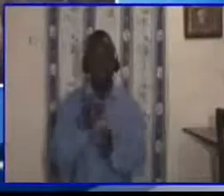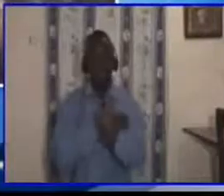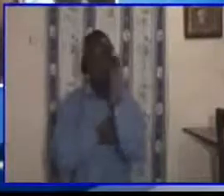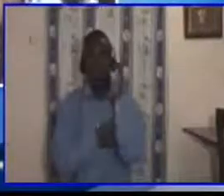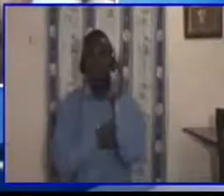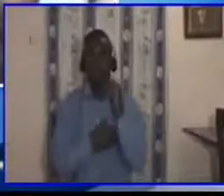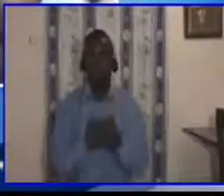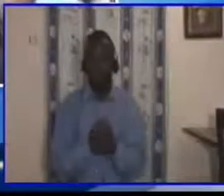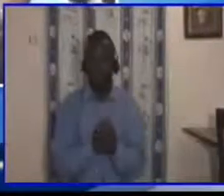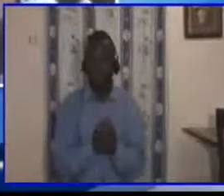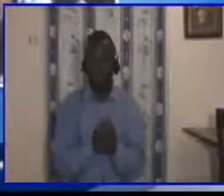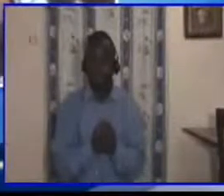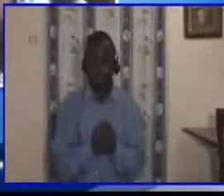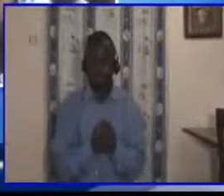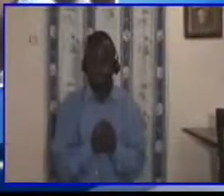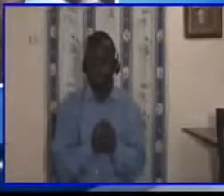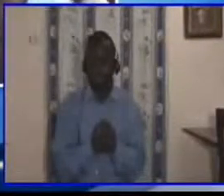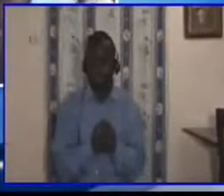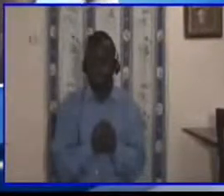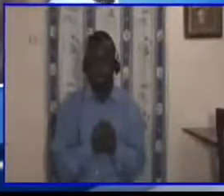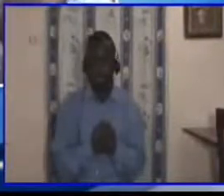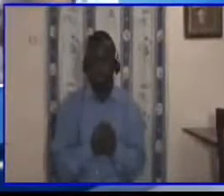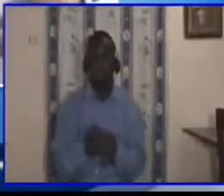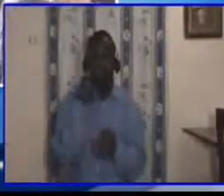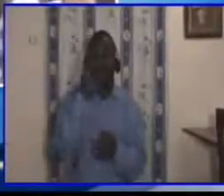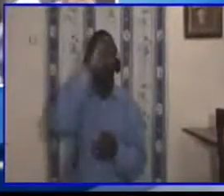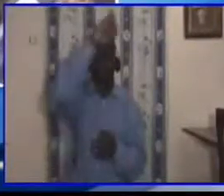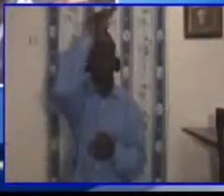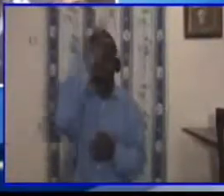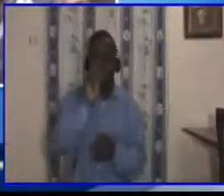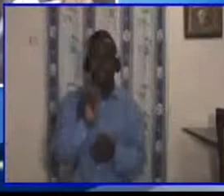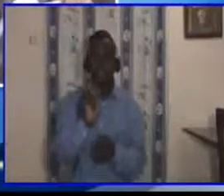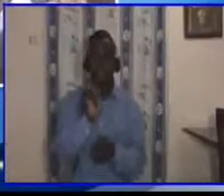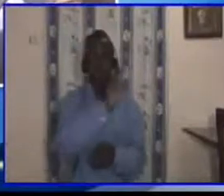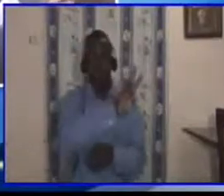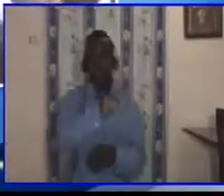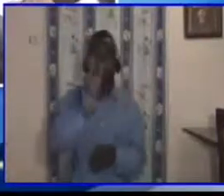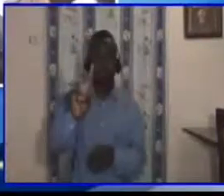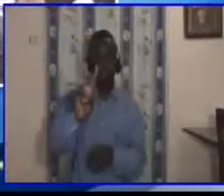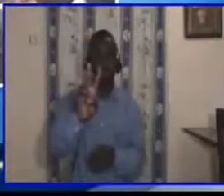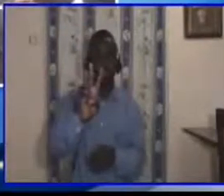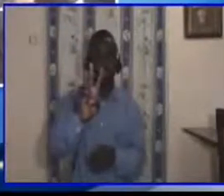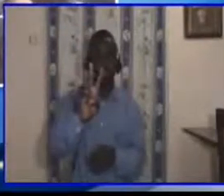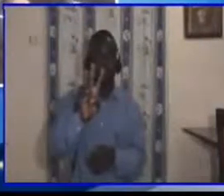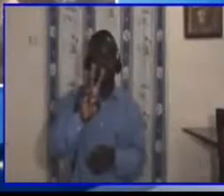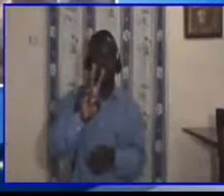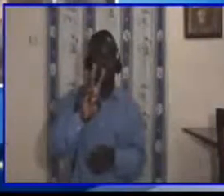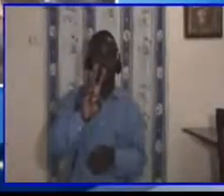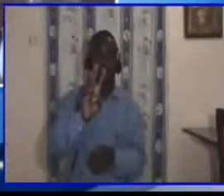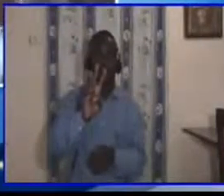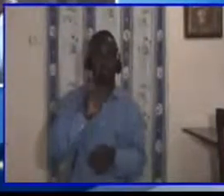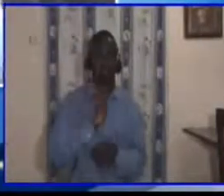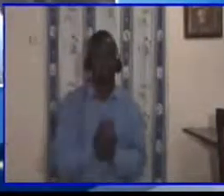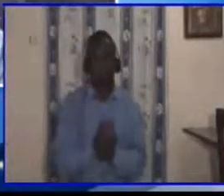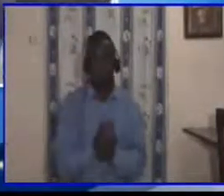prima epistola di giovanni capitolo 5 persi 11 e